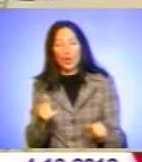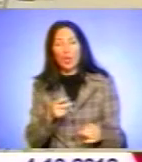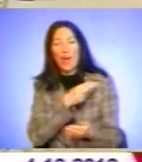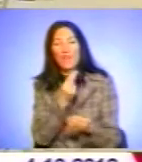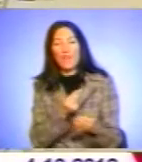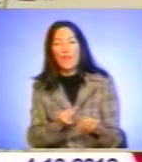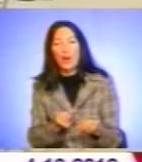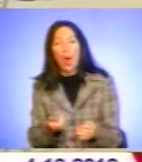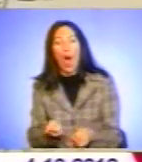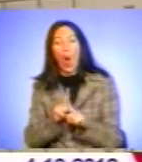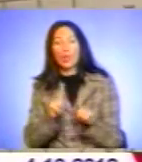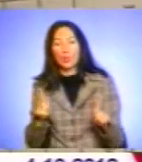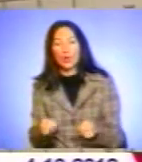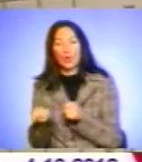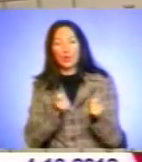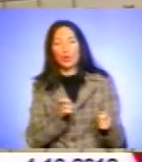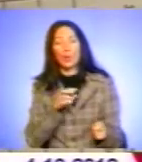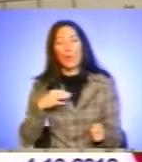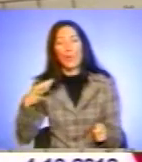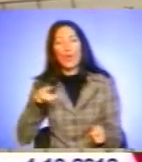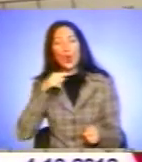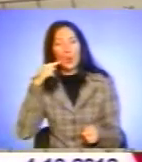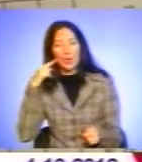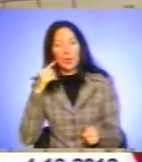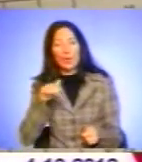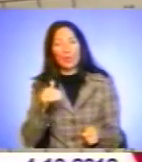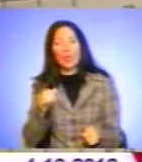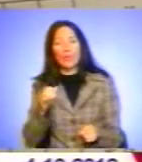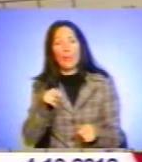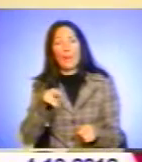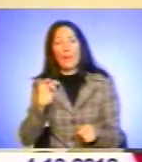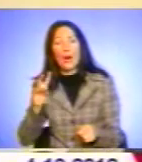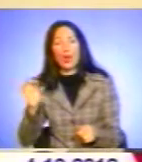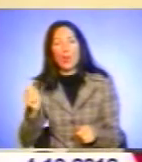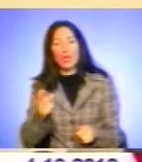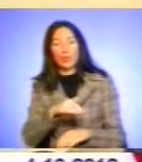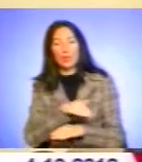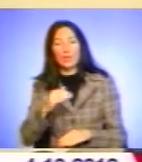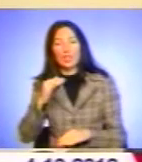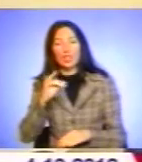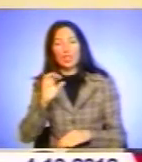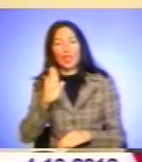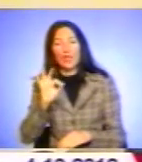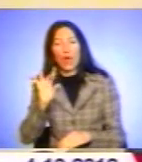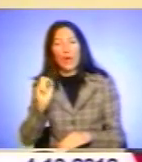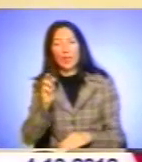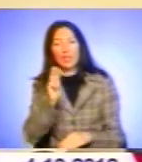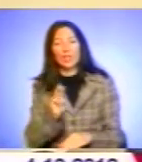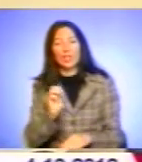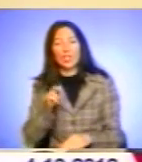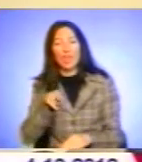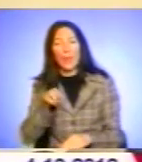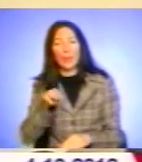з Білорусі. Згодом паркомати встановлять на вулицях Живова та Шептицького. Однозначно, що будуть ставитися